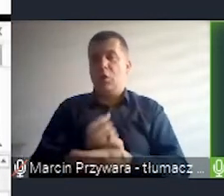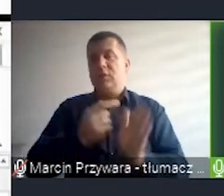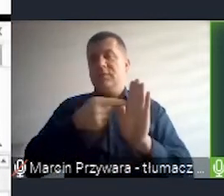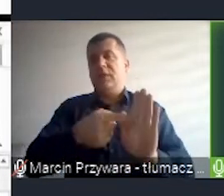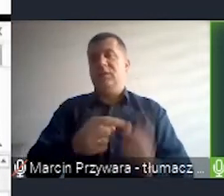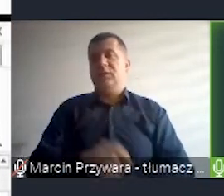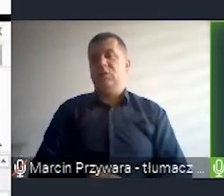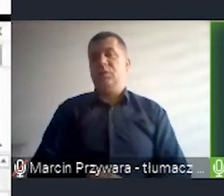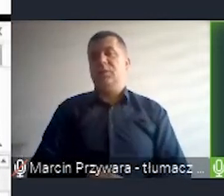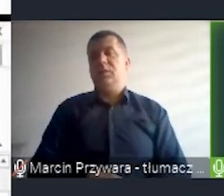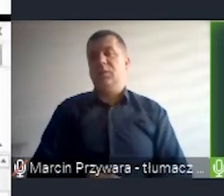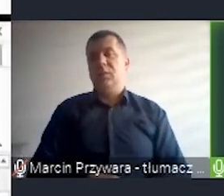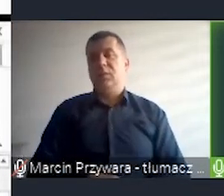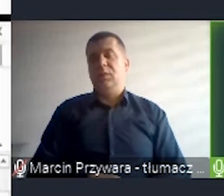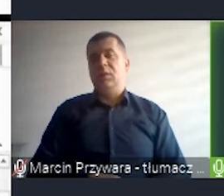wskaźników?